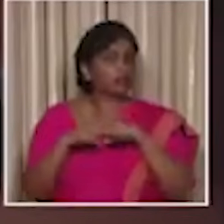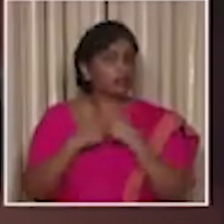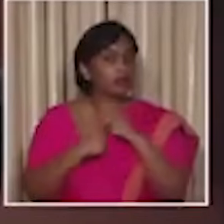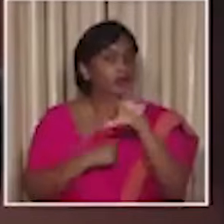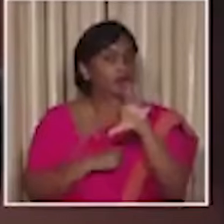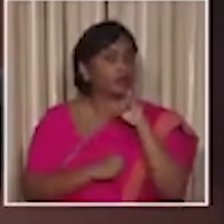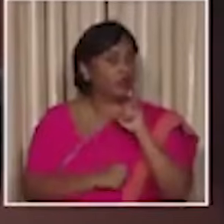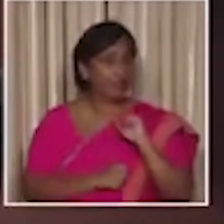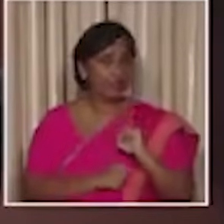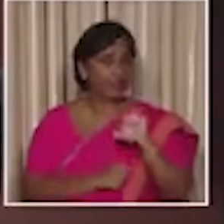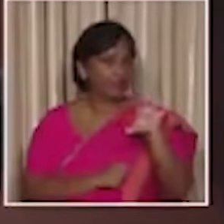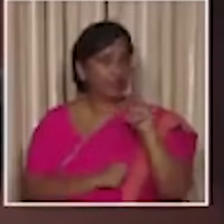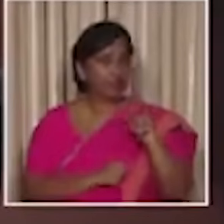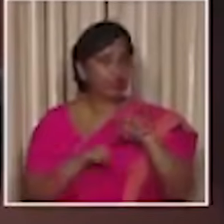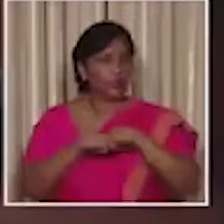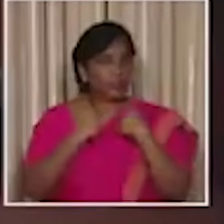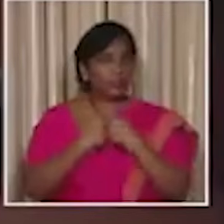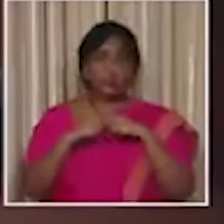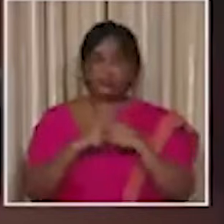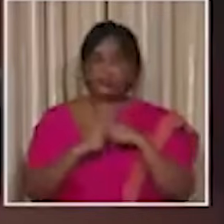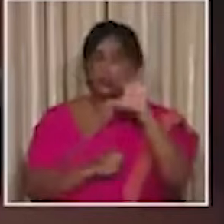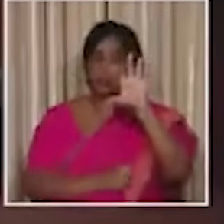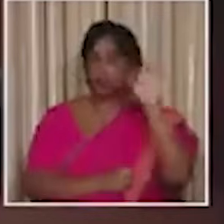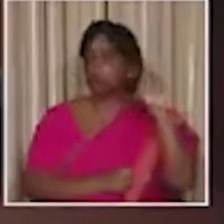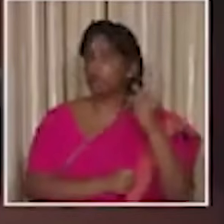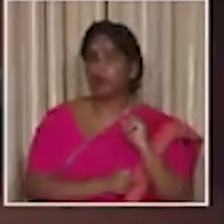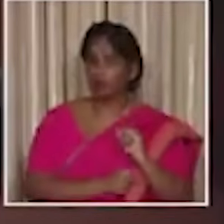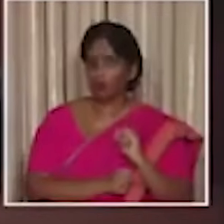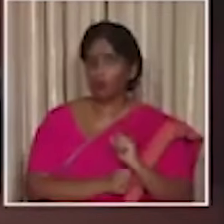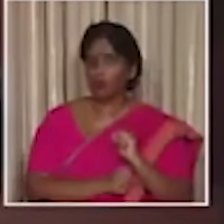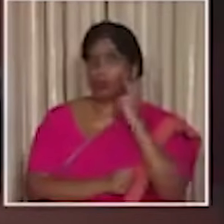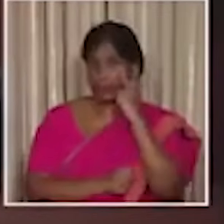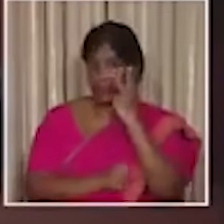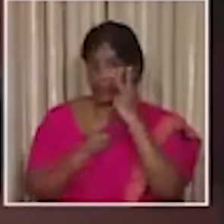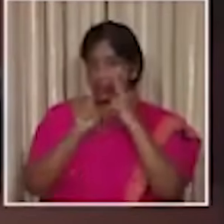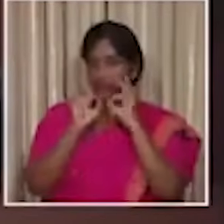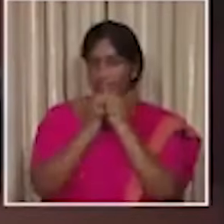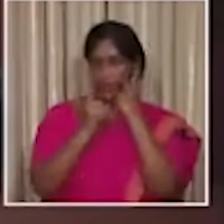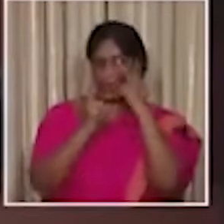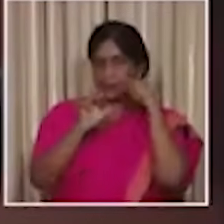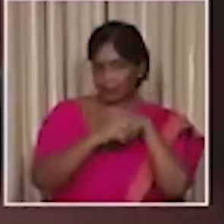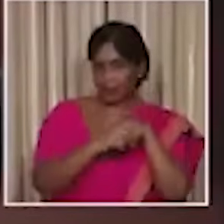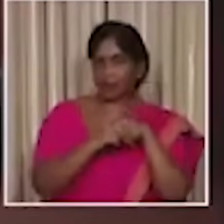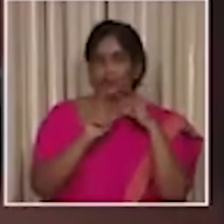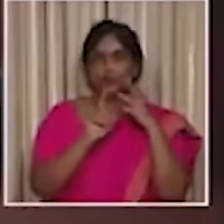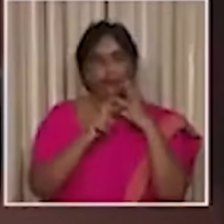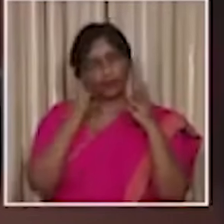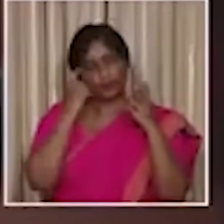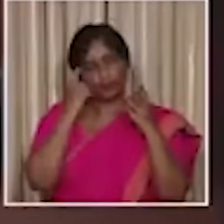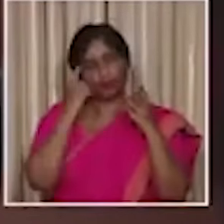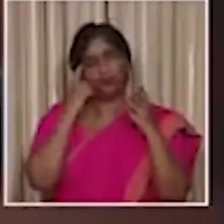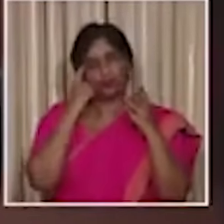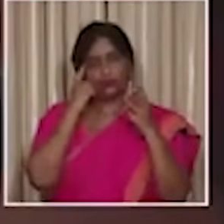ගන්න ලැබේ කුමන පදනමින්ද මේ සමාගම් තුන තෝරාගත්තේ කොහොමද එකක් සමාගම් දෙකක් එක පවුලකටයිති අනිත් එක මම දන්නවා කවුරුත් ඒ